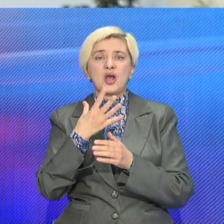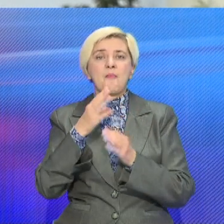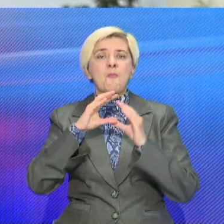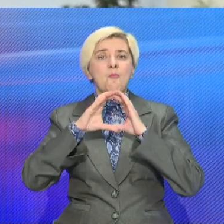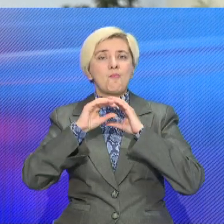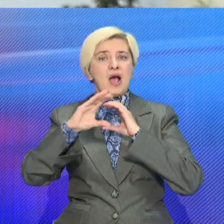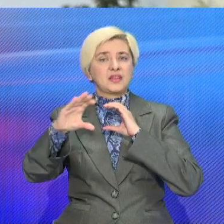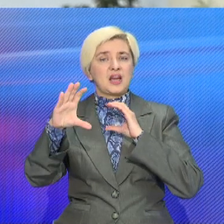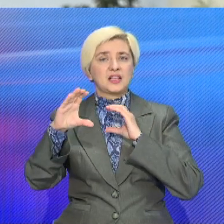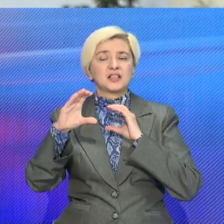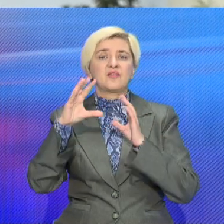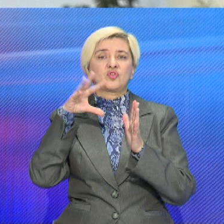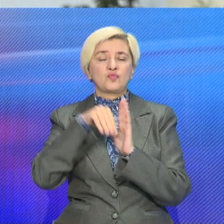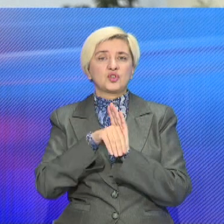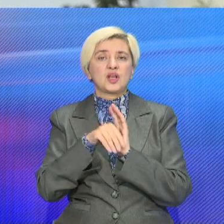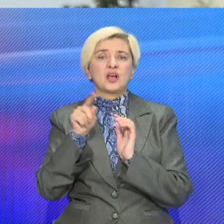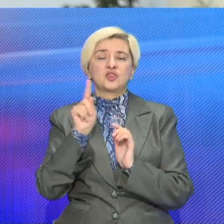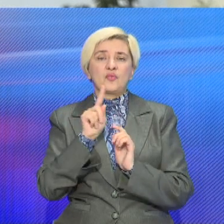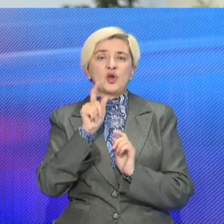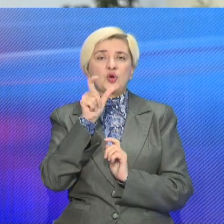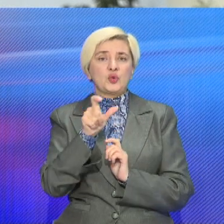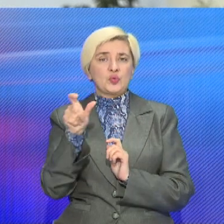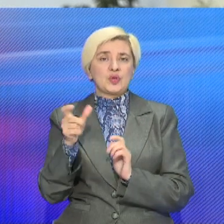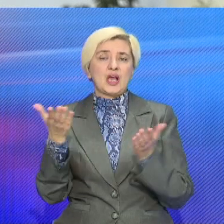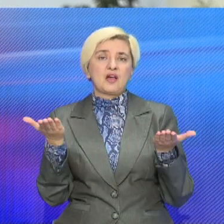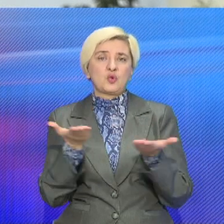чтобы как раз таки вот люди, которые